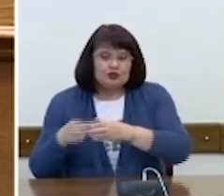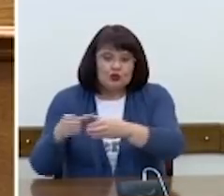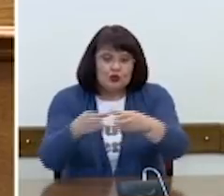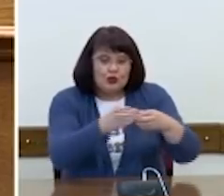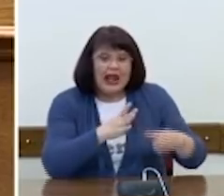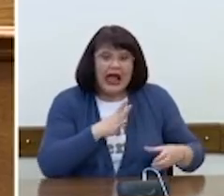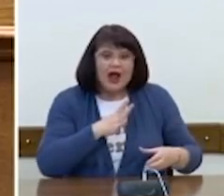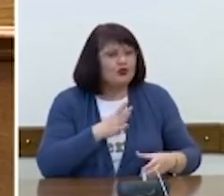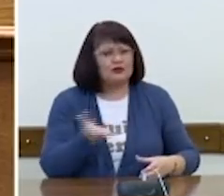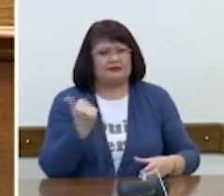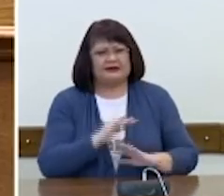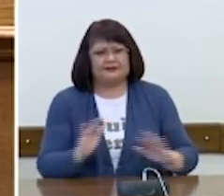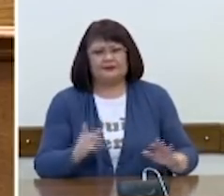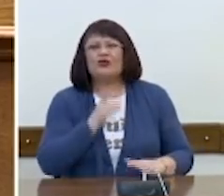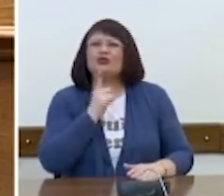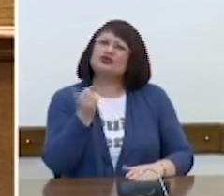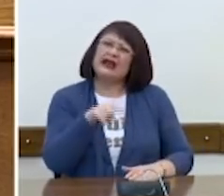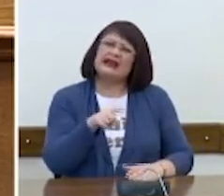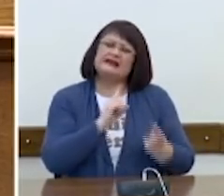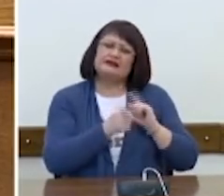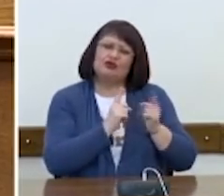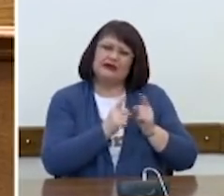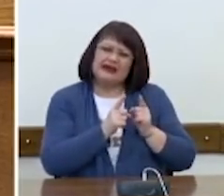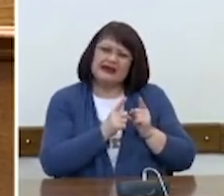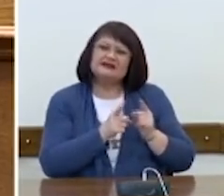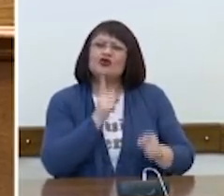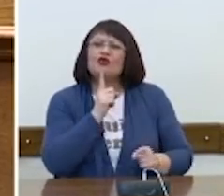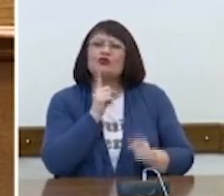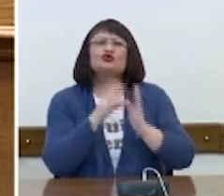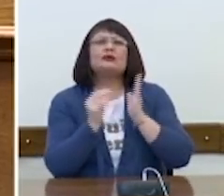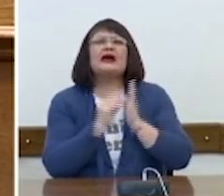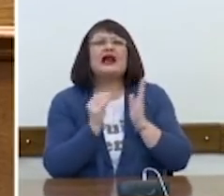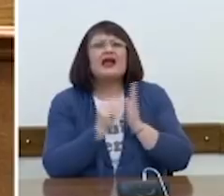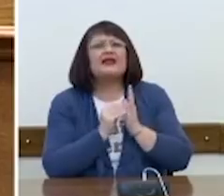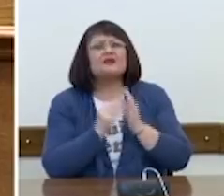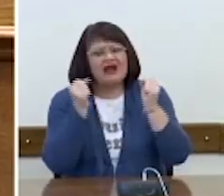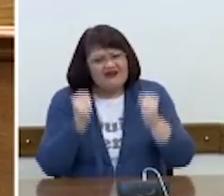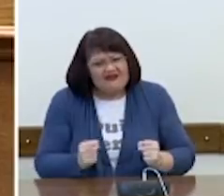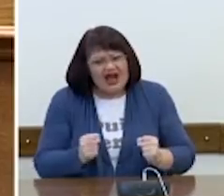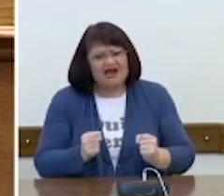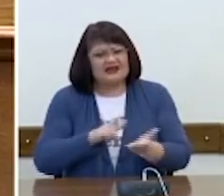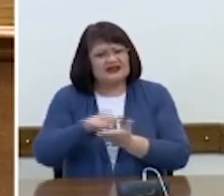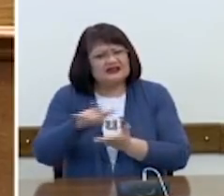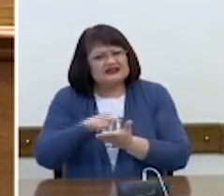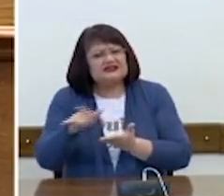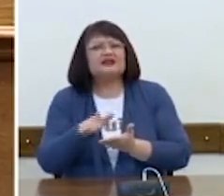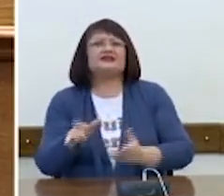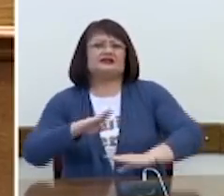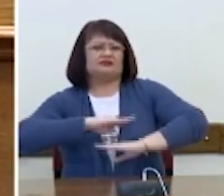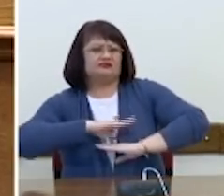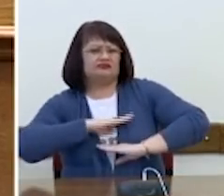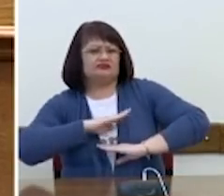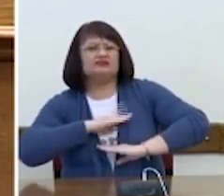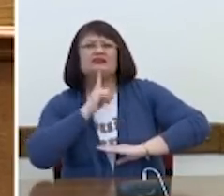όπως και άλλες παρόμοιες συμφωνίες στο παρελθόν, όπως και η συμφωνία για τις βάσεις με τη ΣΥΠΑ, αμυντική λεγόταν και αυτή που